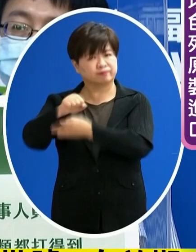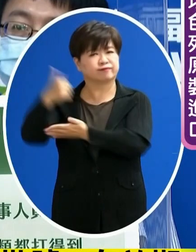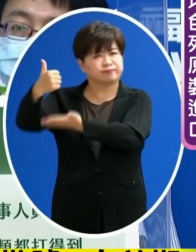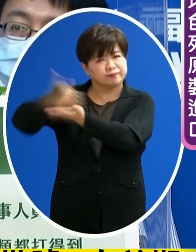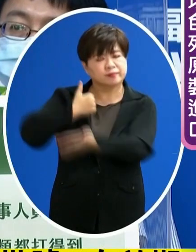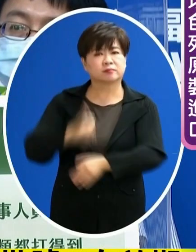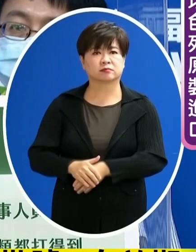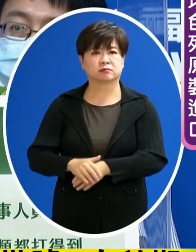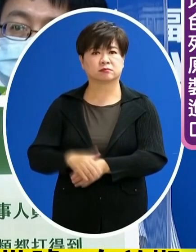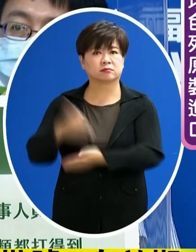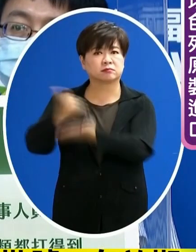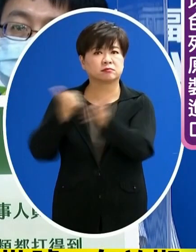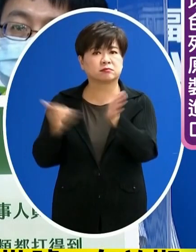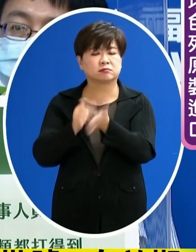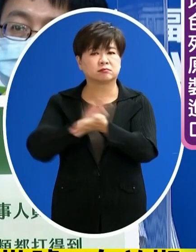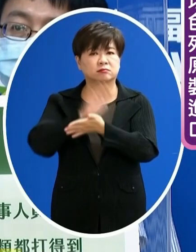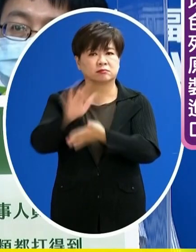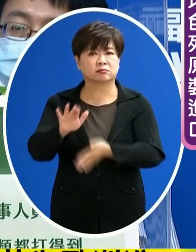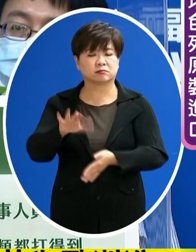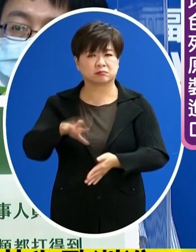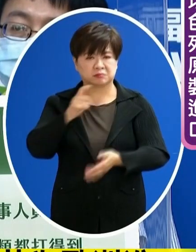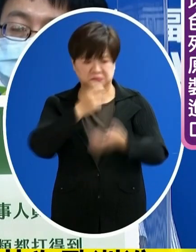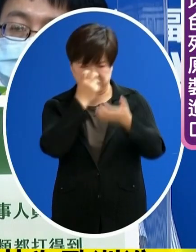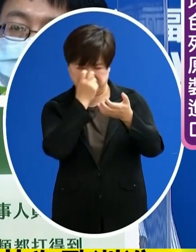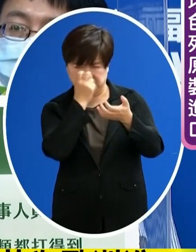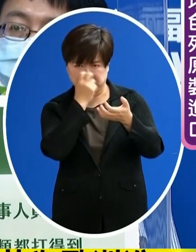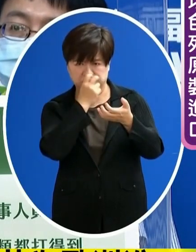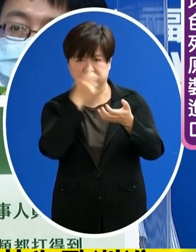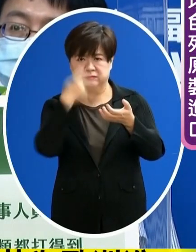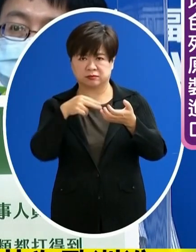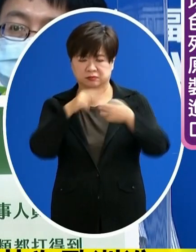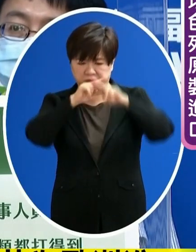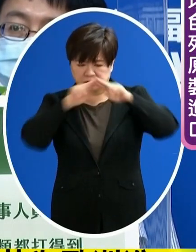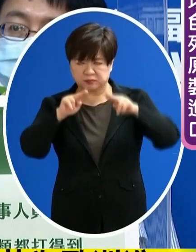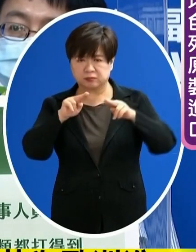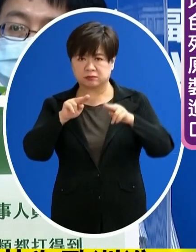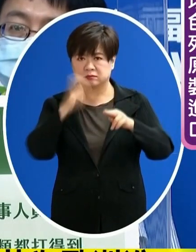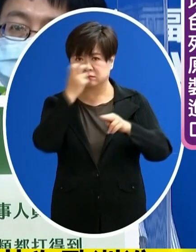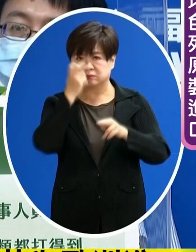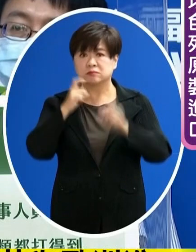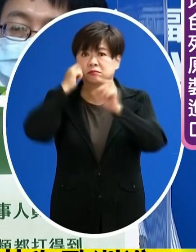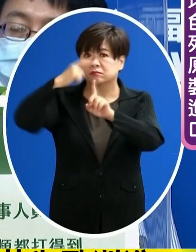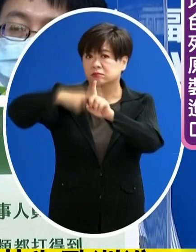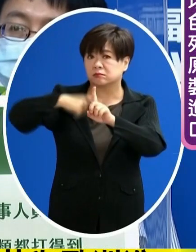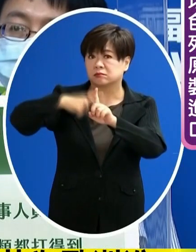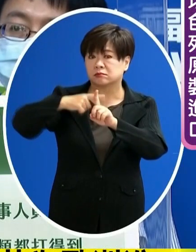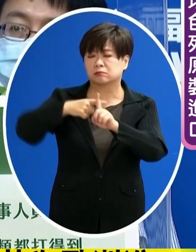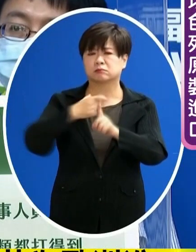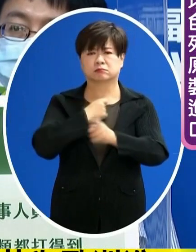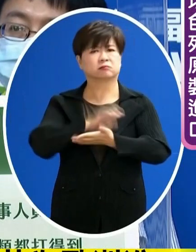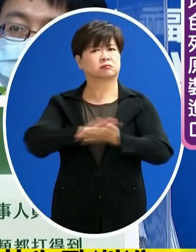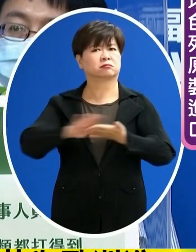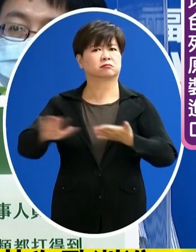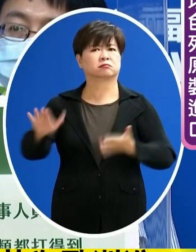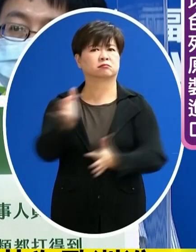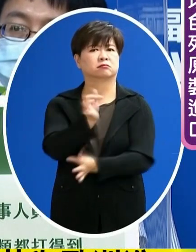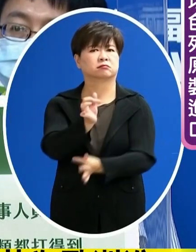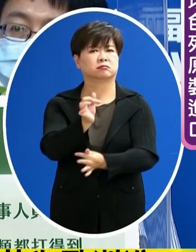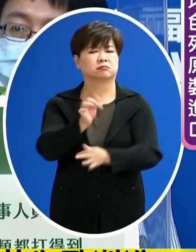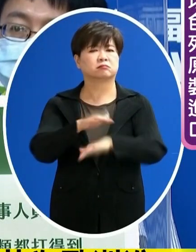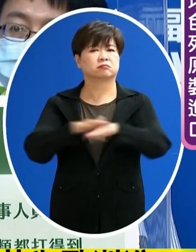来之后，还是要做封签检验。好，确保这些品质的，好，确保这些进来的一个品质，